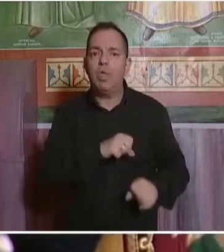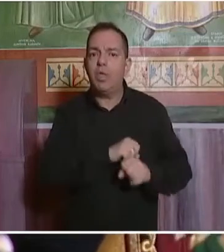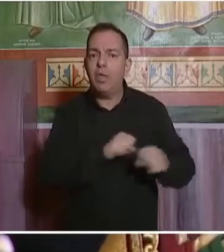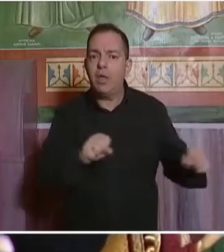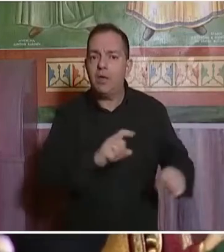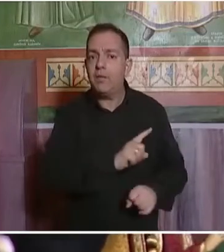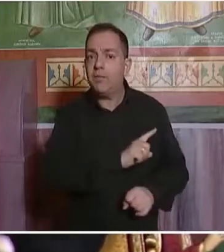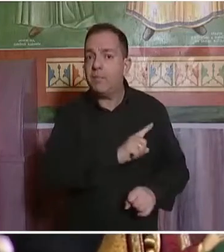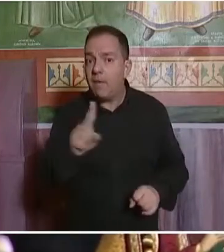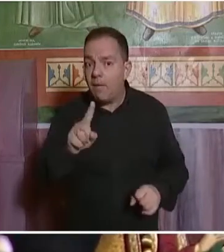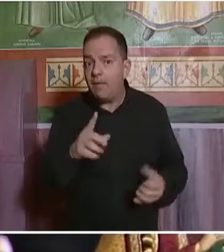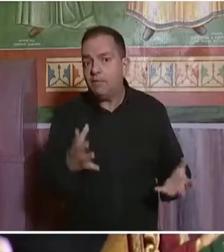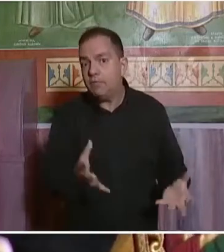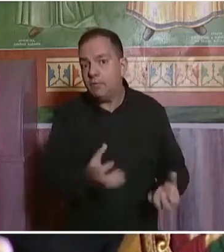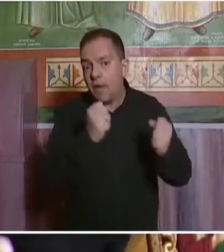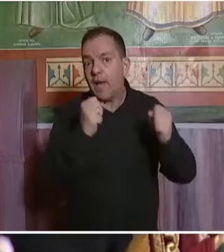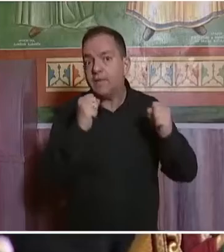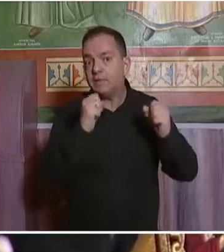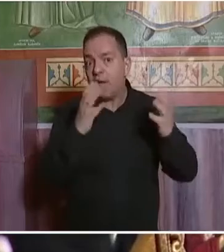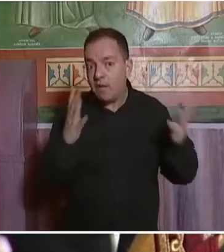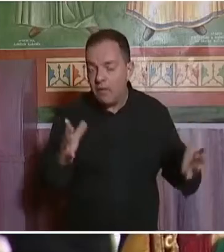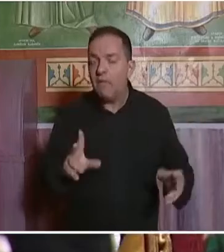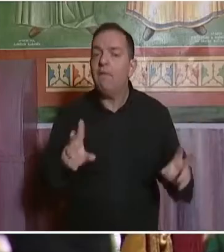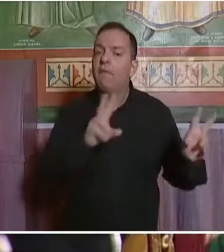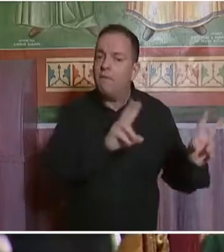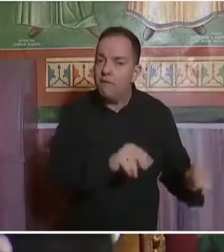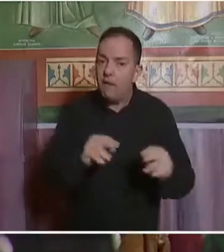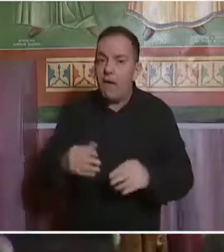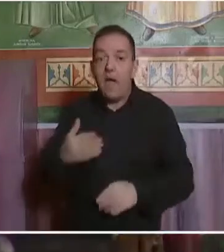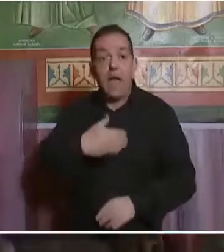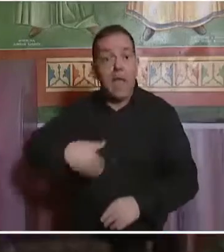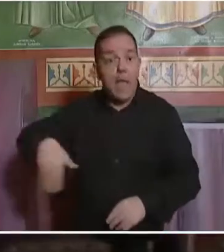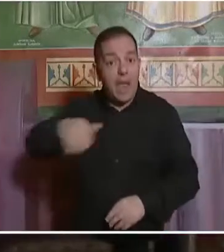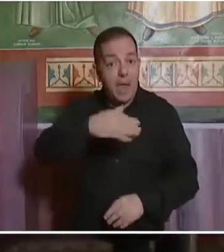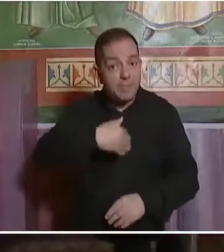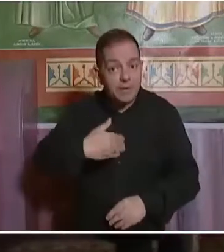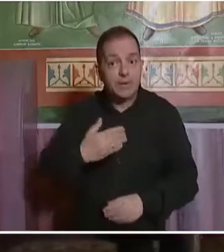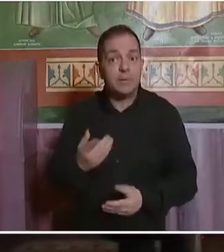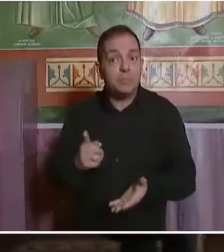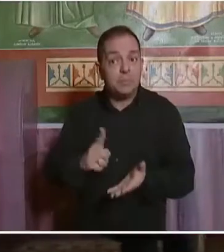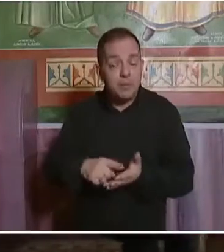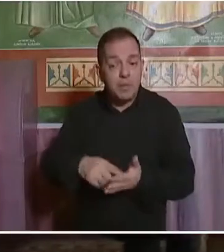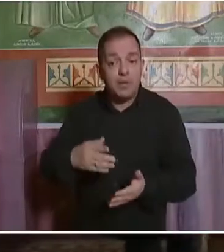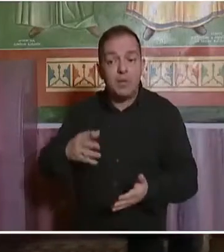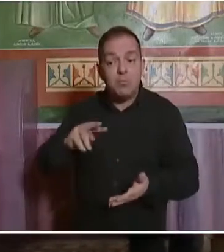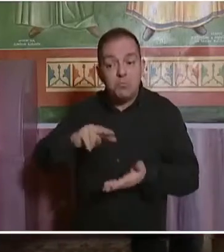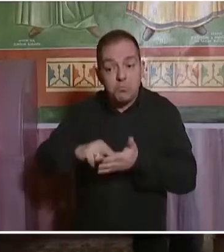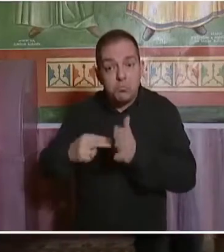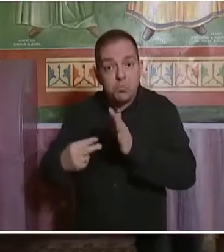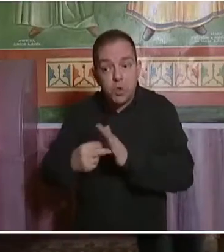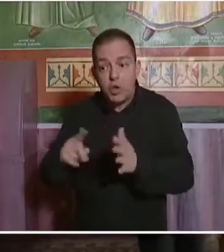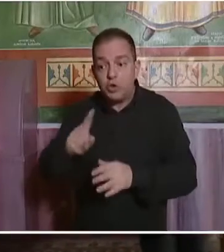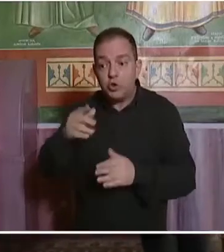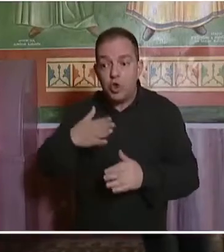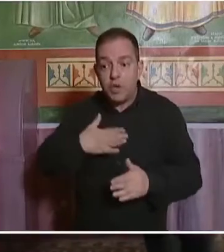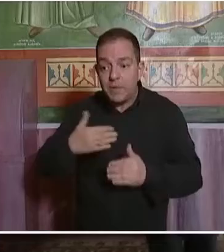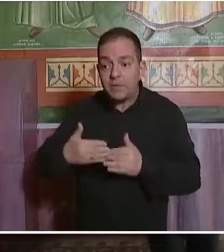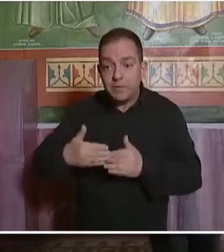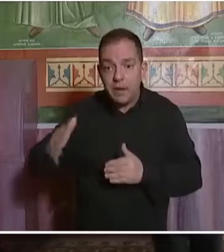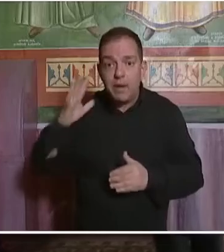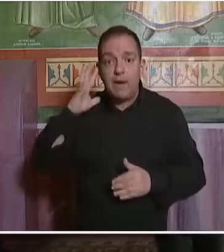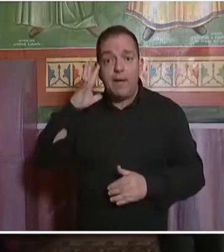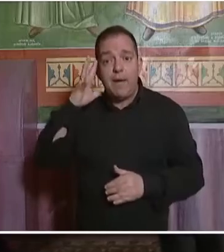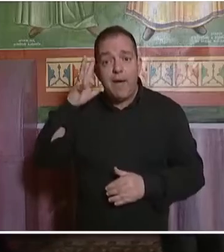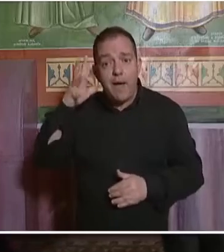να τους ασφαλίζει. Και για μας φροντίδα ιδιαίτερη μέσα στη ζωή μας, τον